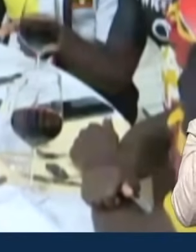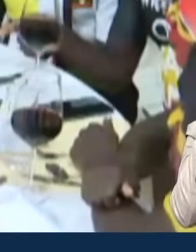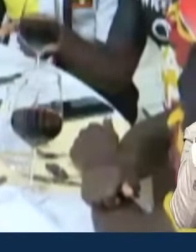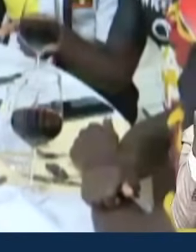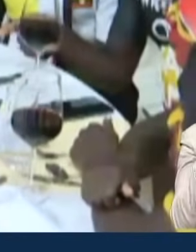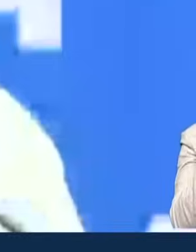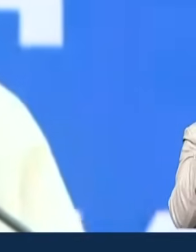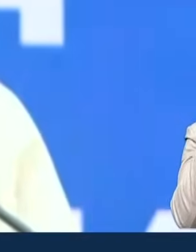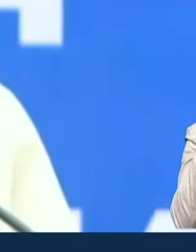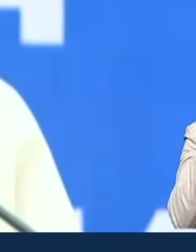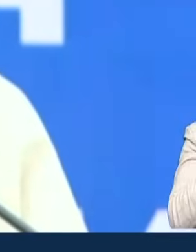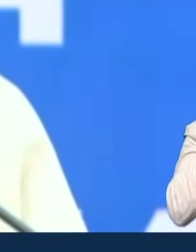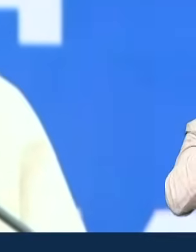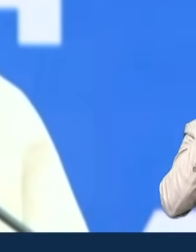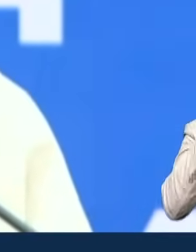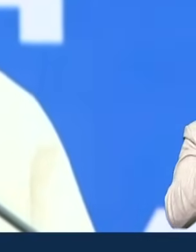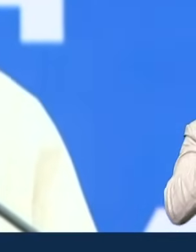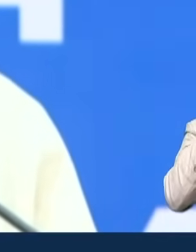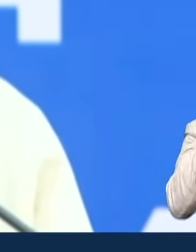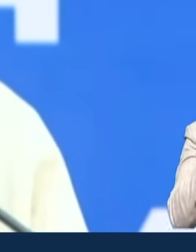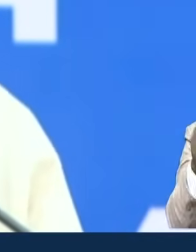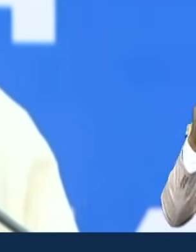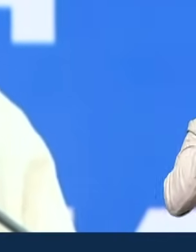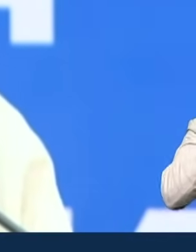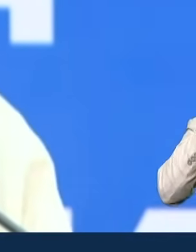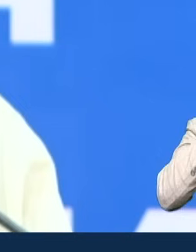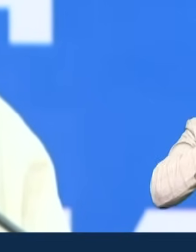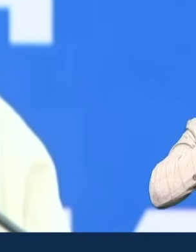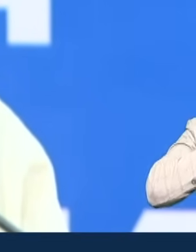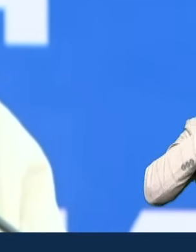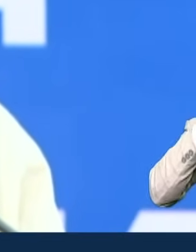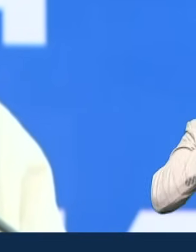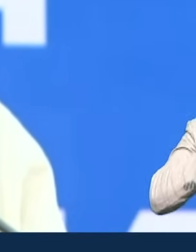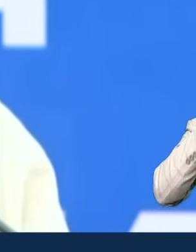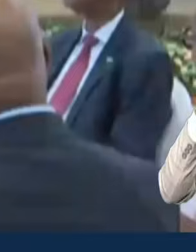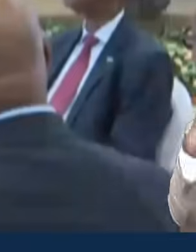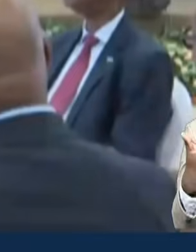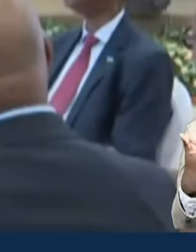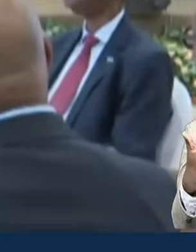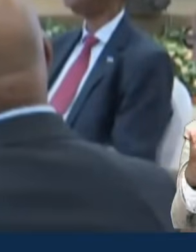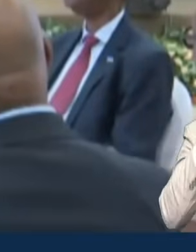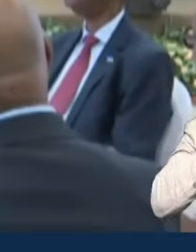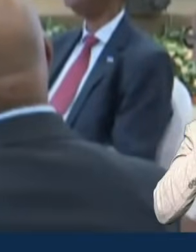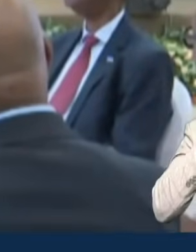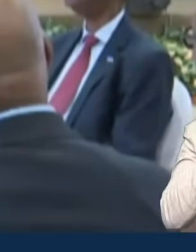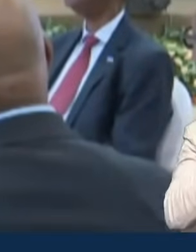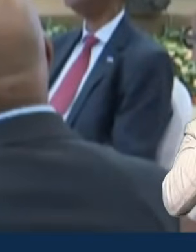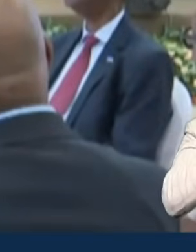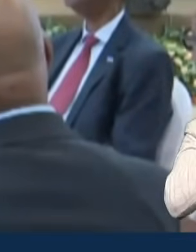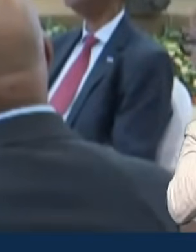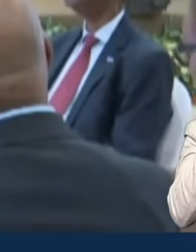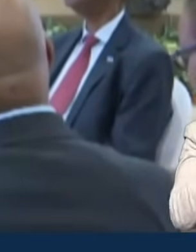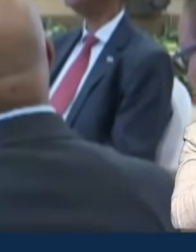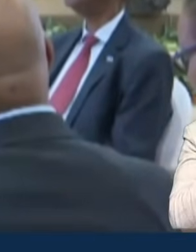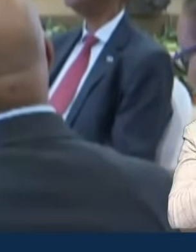33 nka 28, nta kipe itarabonye umudari. Urwarumbajije utu Rwanda bimeze gute? U Rwanda ndabona rufite imidari igera nko kuri